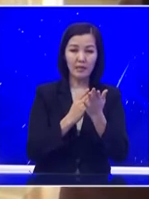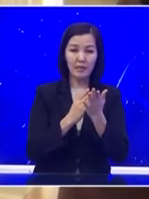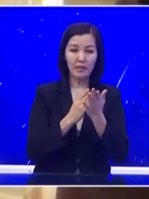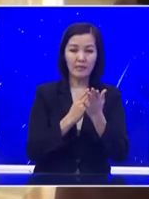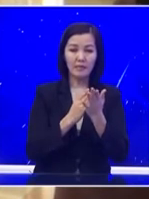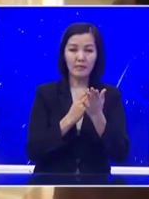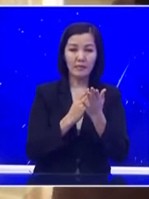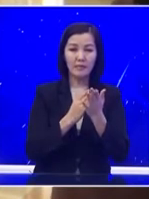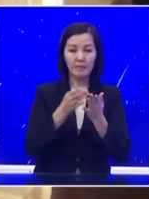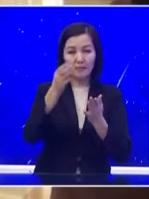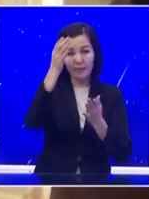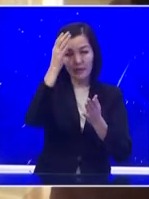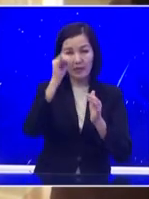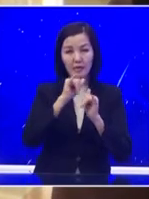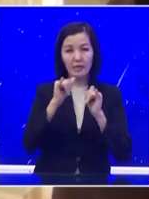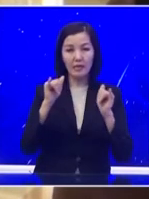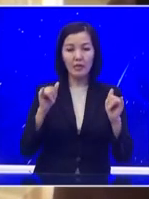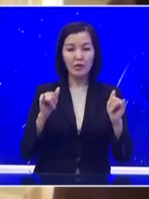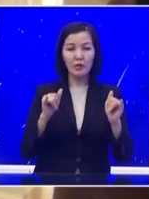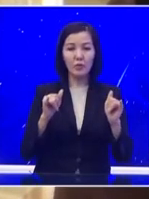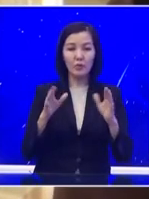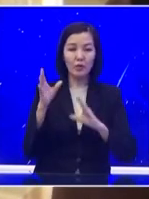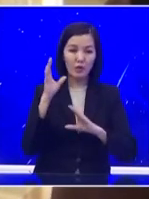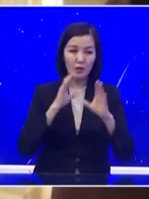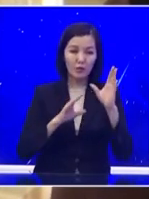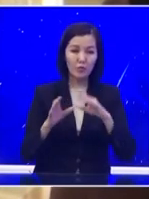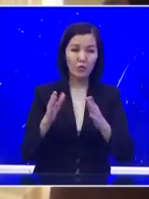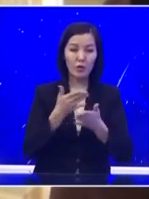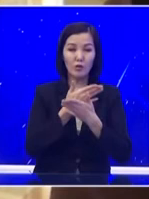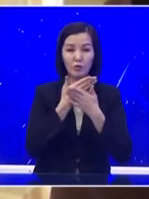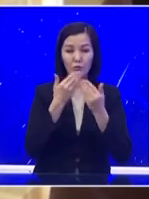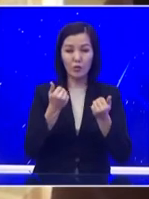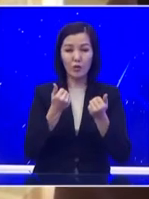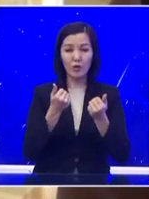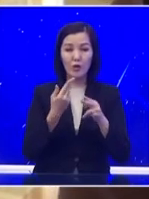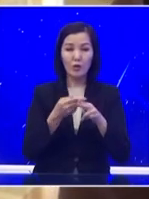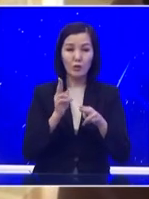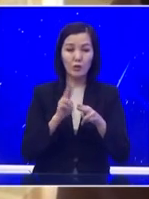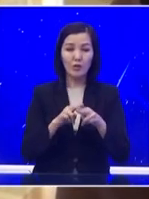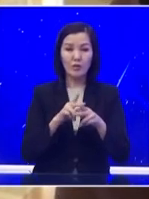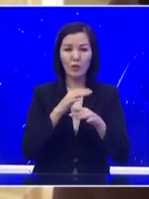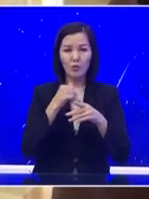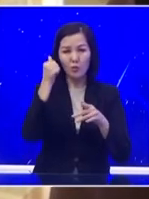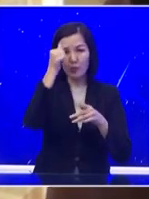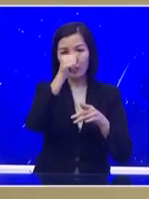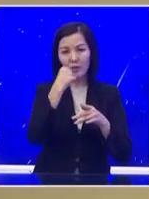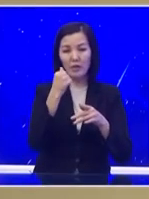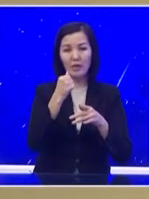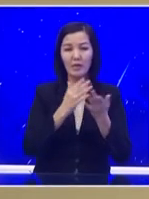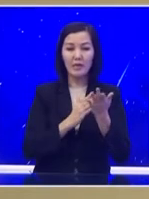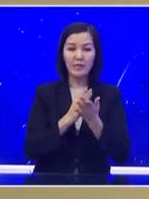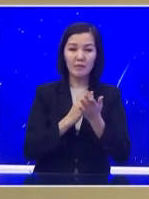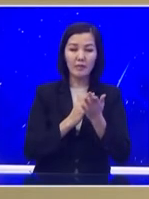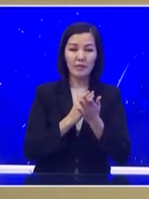мына біліктілігін арттыру институттары, курстары жоқ. Сондықтан осы көп жылдан бері біз